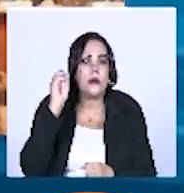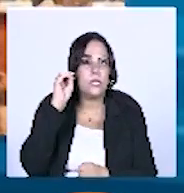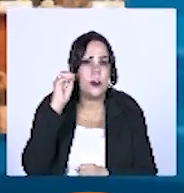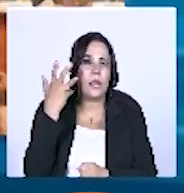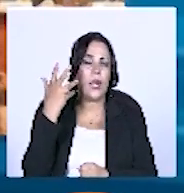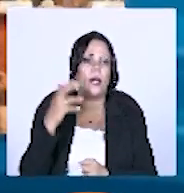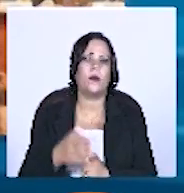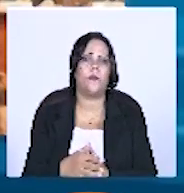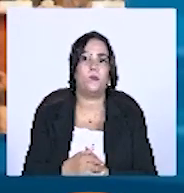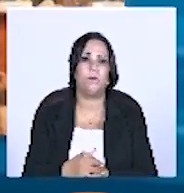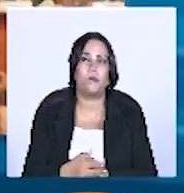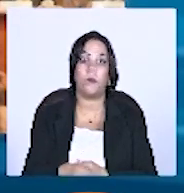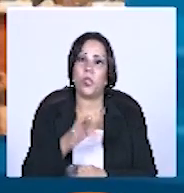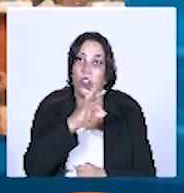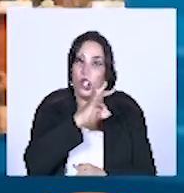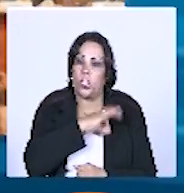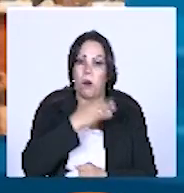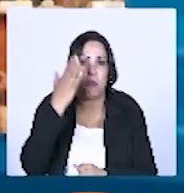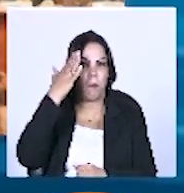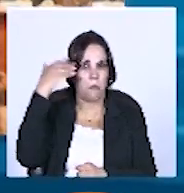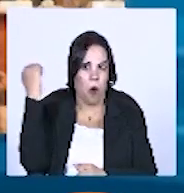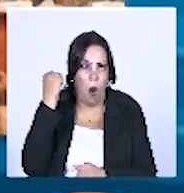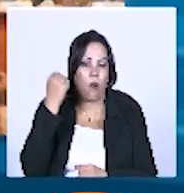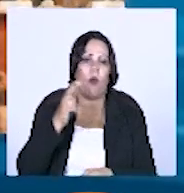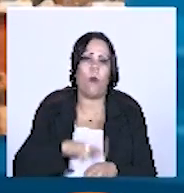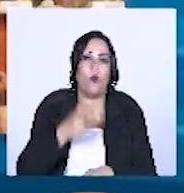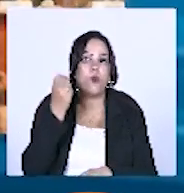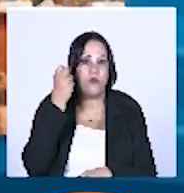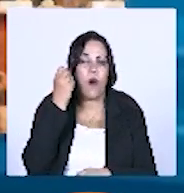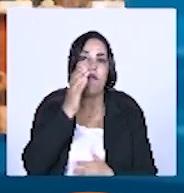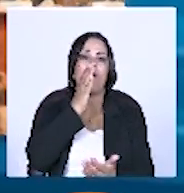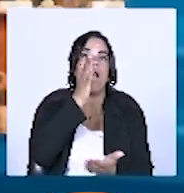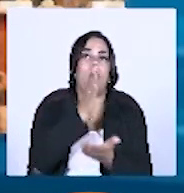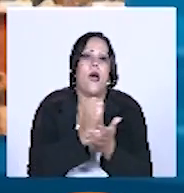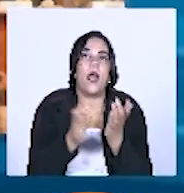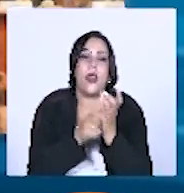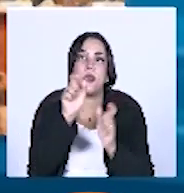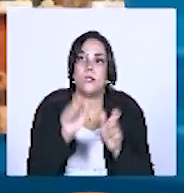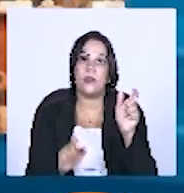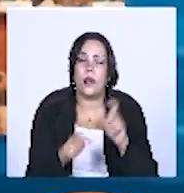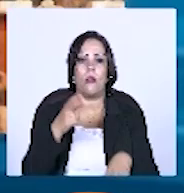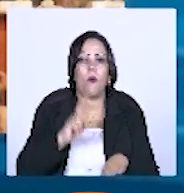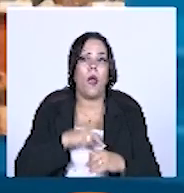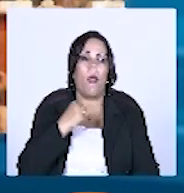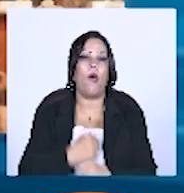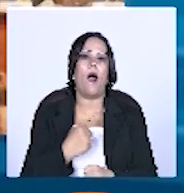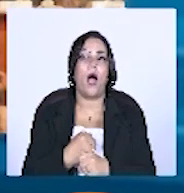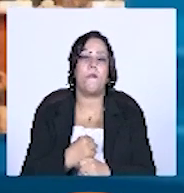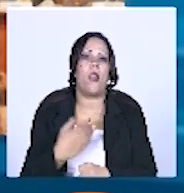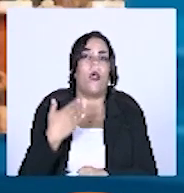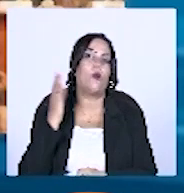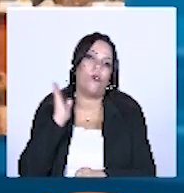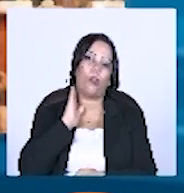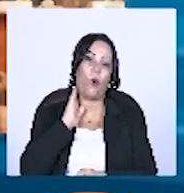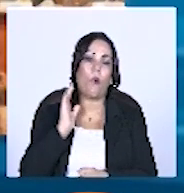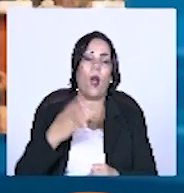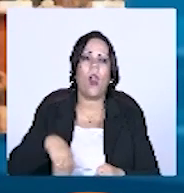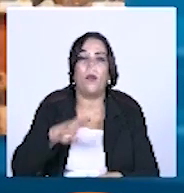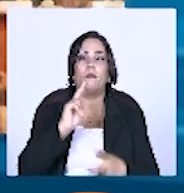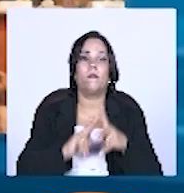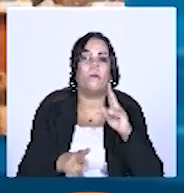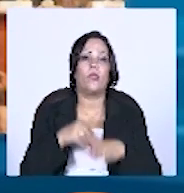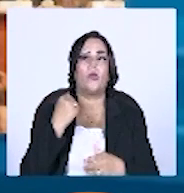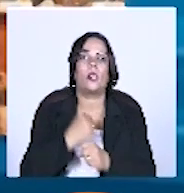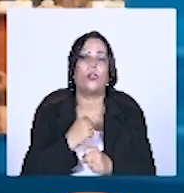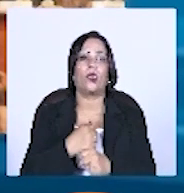ازاي يكتسب مهارات ثقافه حقوق الانسان ثقافه العمل الاهلي كل دي من الامور اللي الشباب محتاج ان